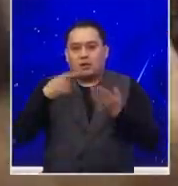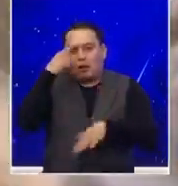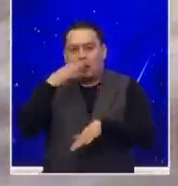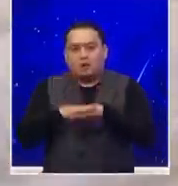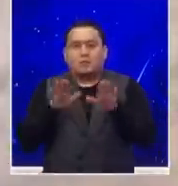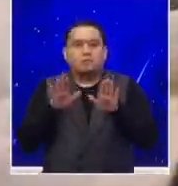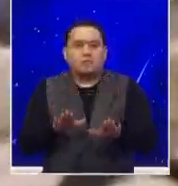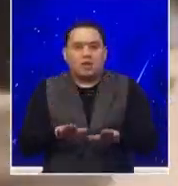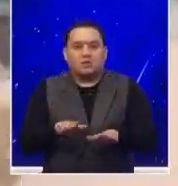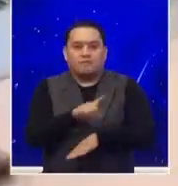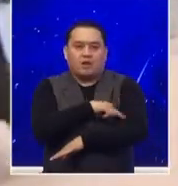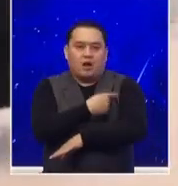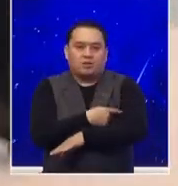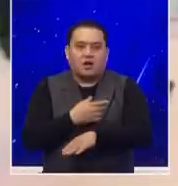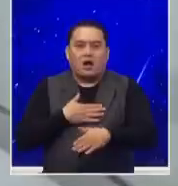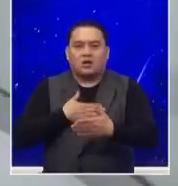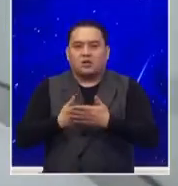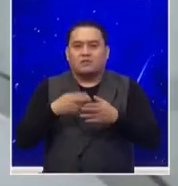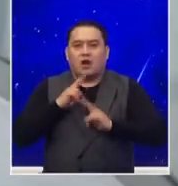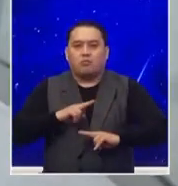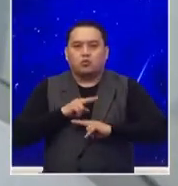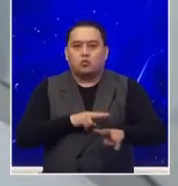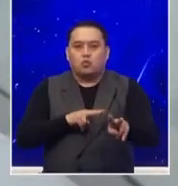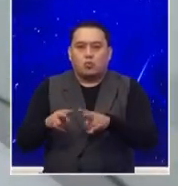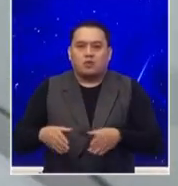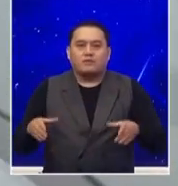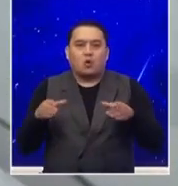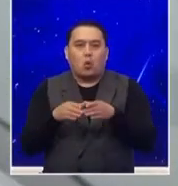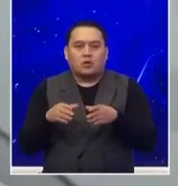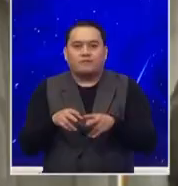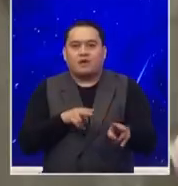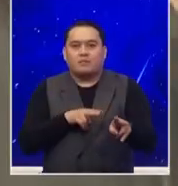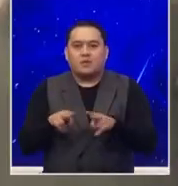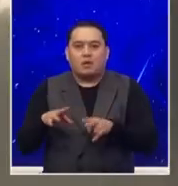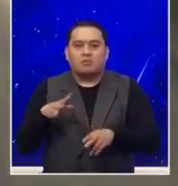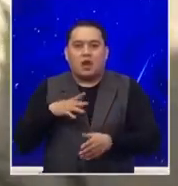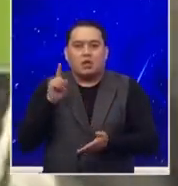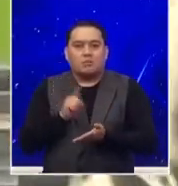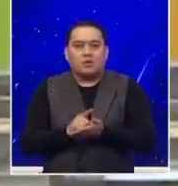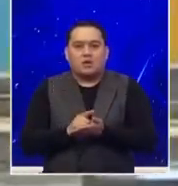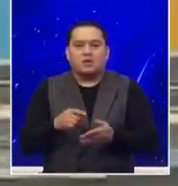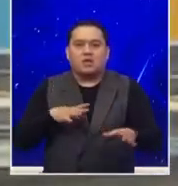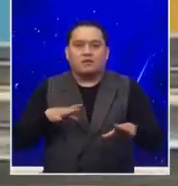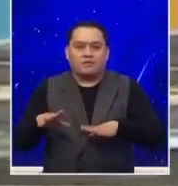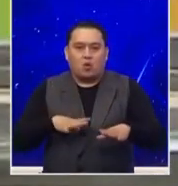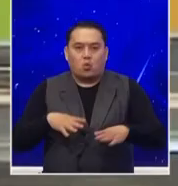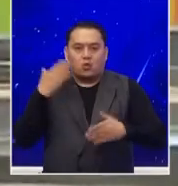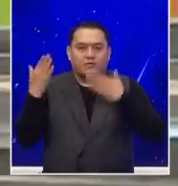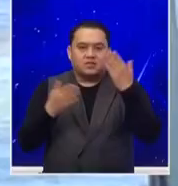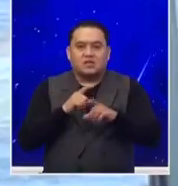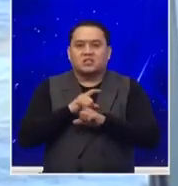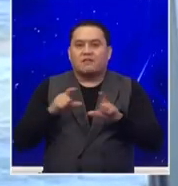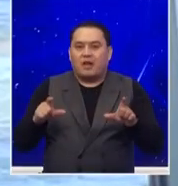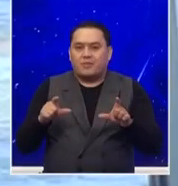на местах и санврачам активизировать работу мониторинговых групп. Под пристальным вниманием должны быть ТРЦ и увеселительные